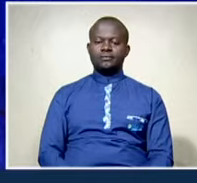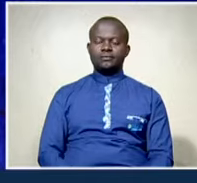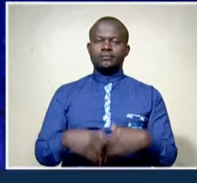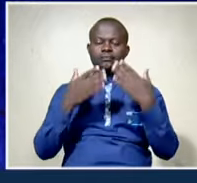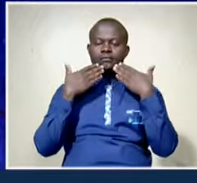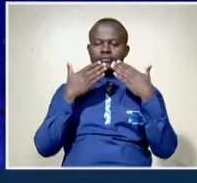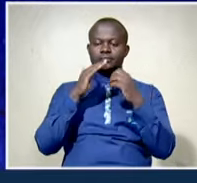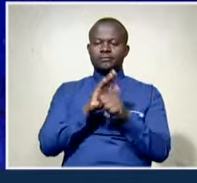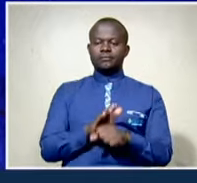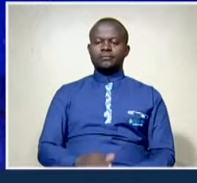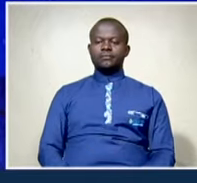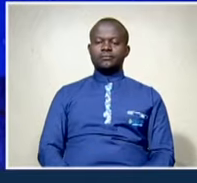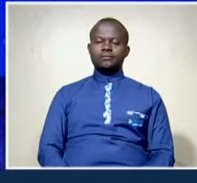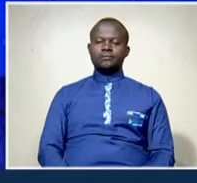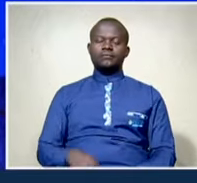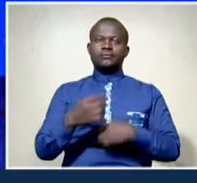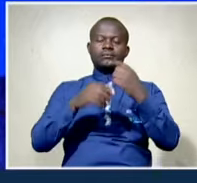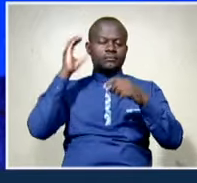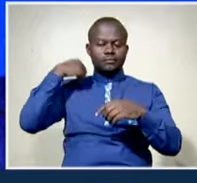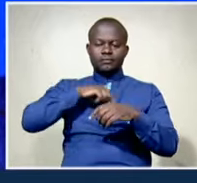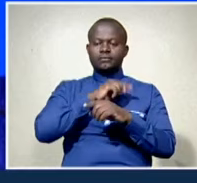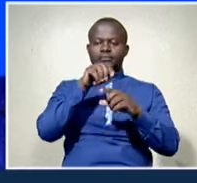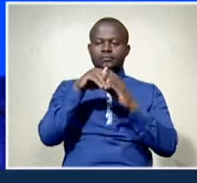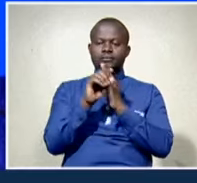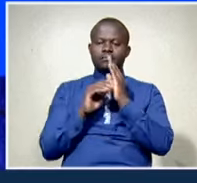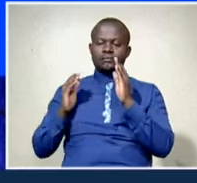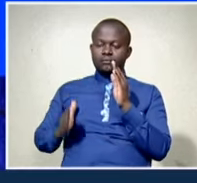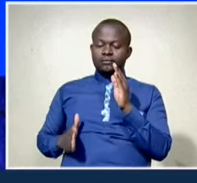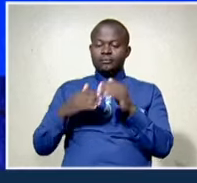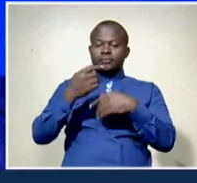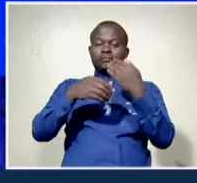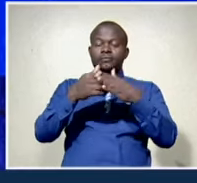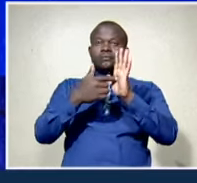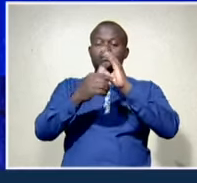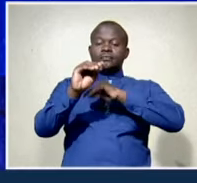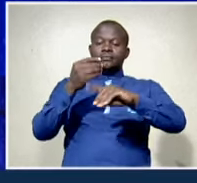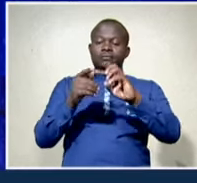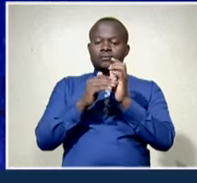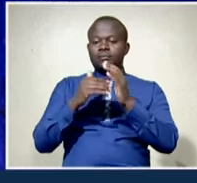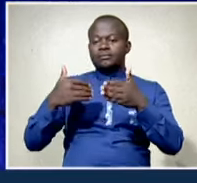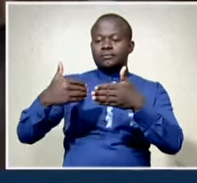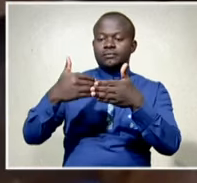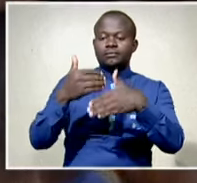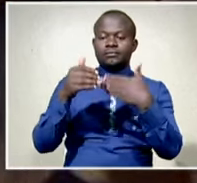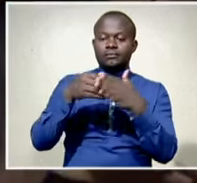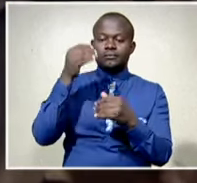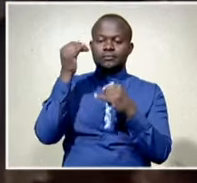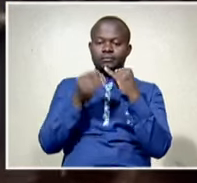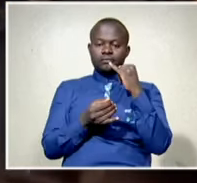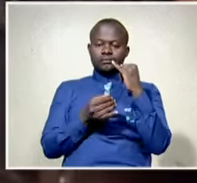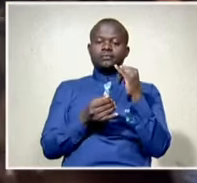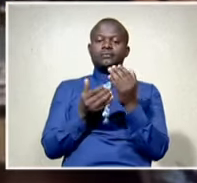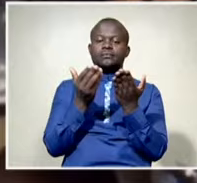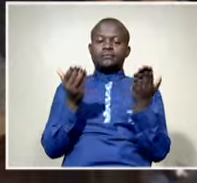Urakoze cyane John Patrick Kwizera dukomeza amakuru yacu twerekeza mu karere ka Huye hakomeje imurikagurisha kandi rigana no ku musozo